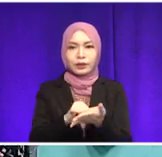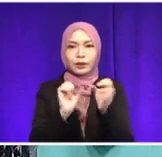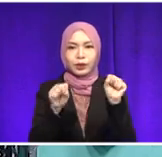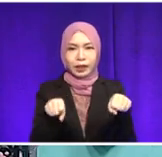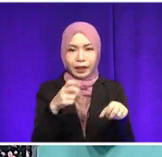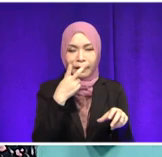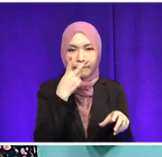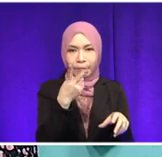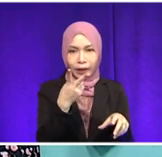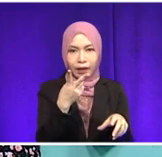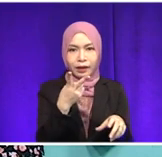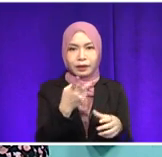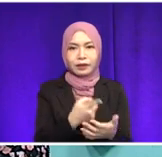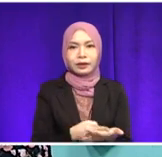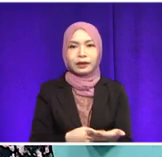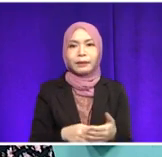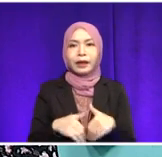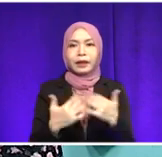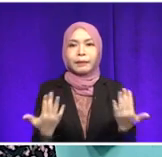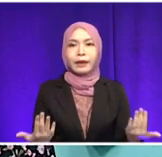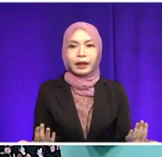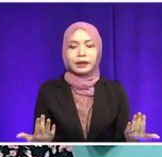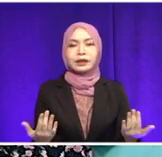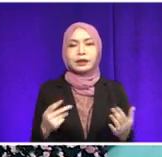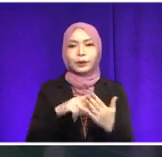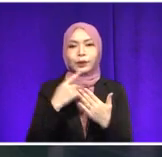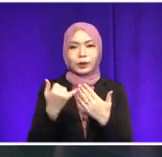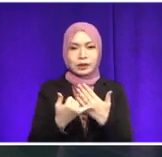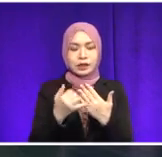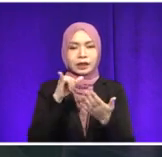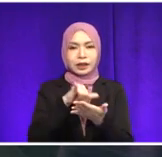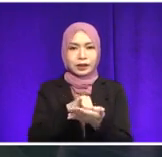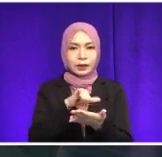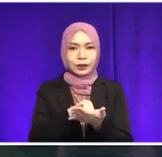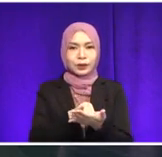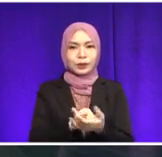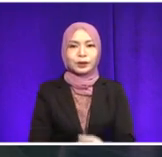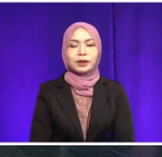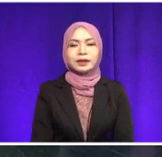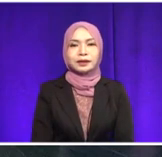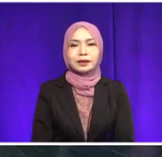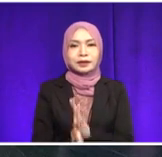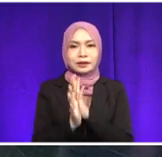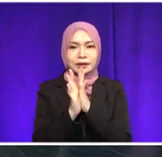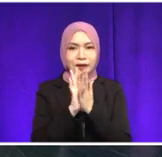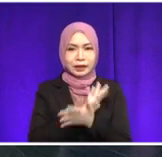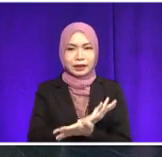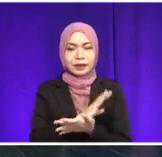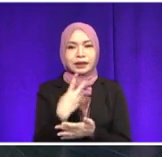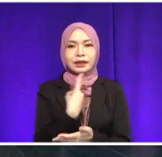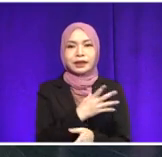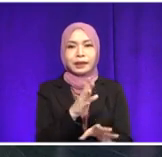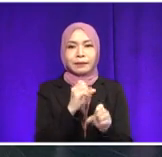itulah dia ciri-ciri Project brief yang perlu kita sentuh supaya kita dapat menterjemahkan ide